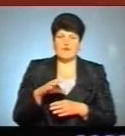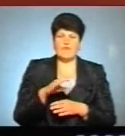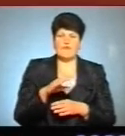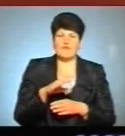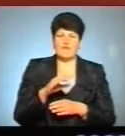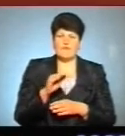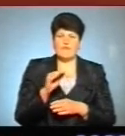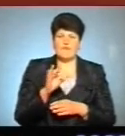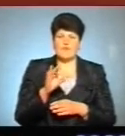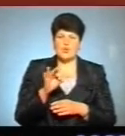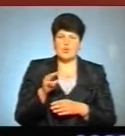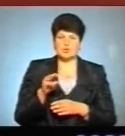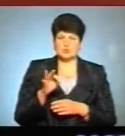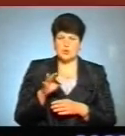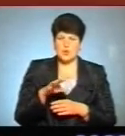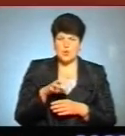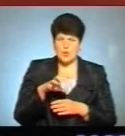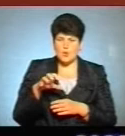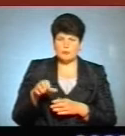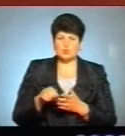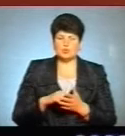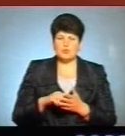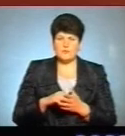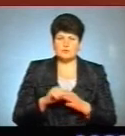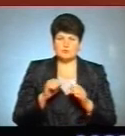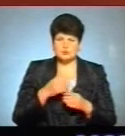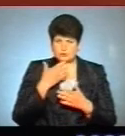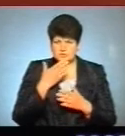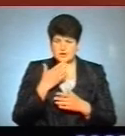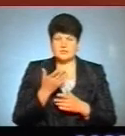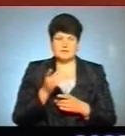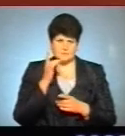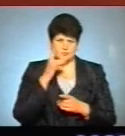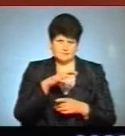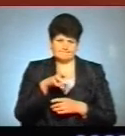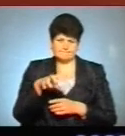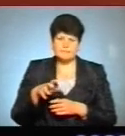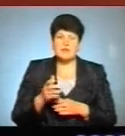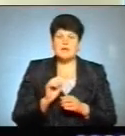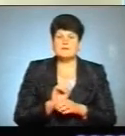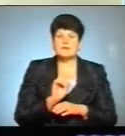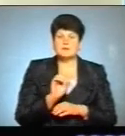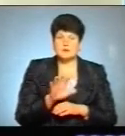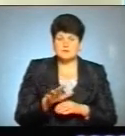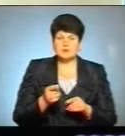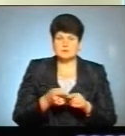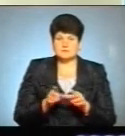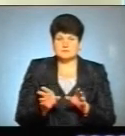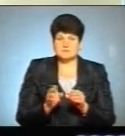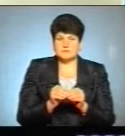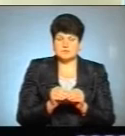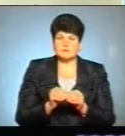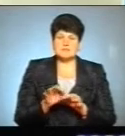фотокопію, тільки що вона була читабельна, з мобільного пристрою, і долучивши до цієї електронної заяви,